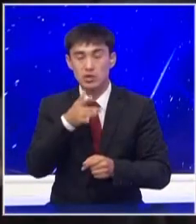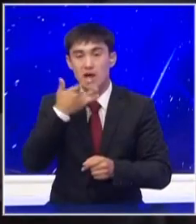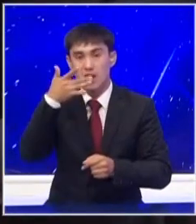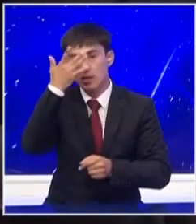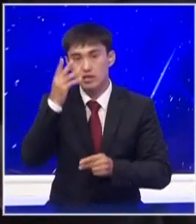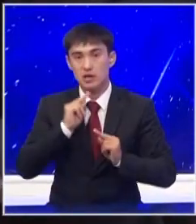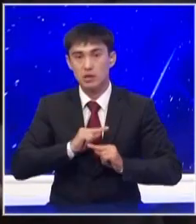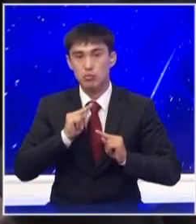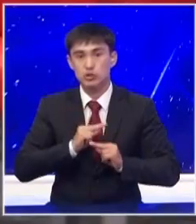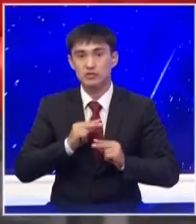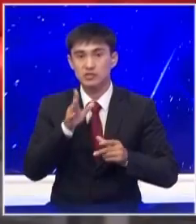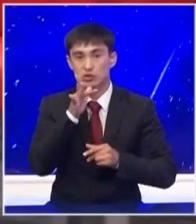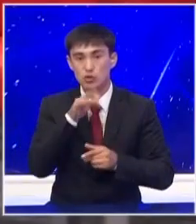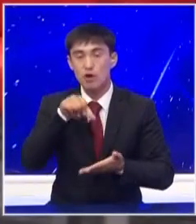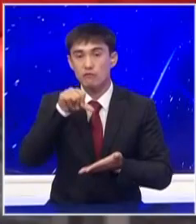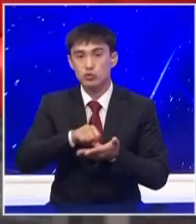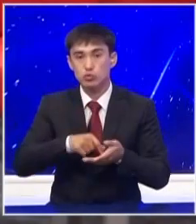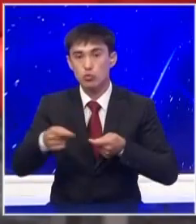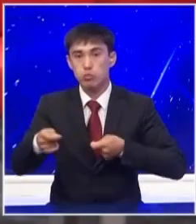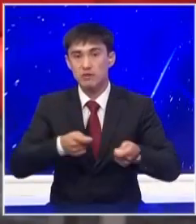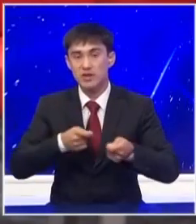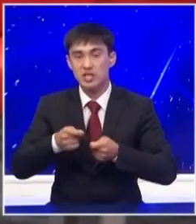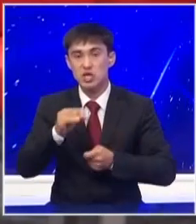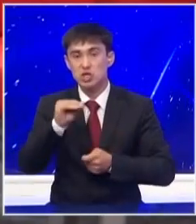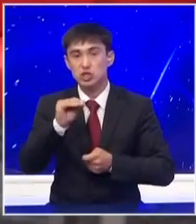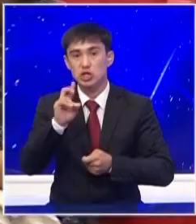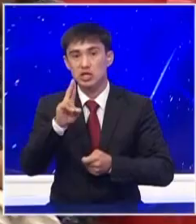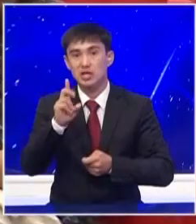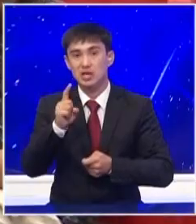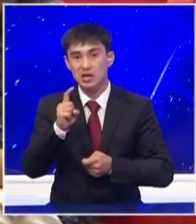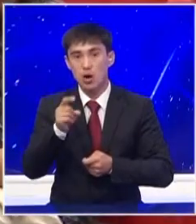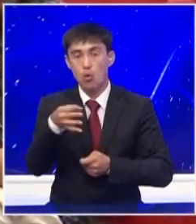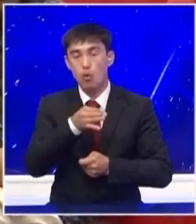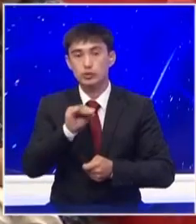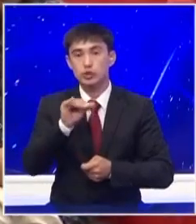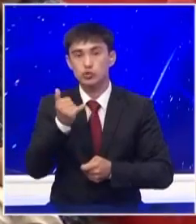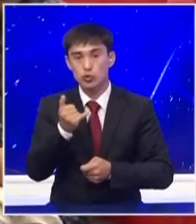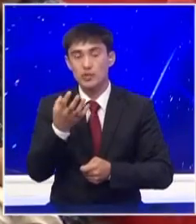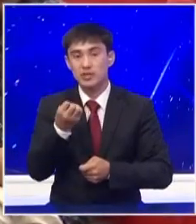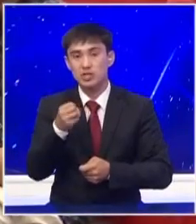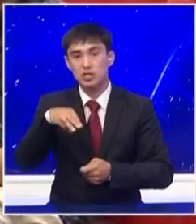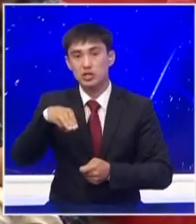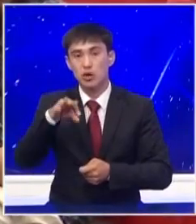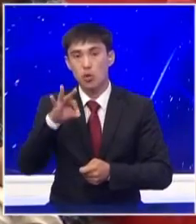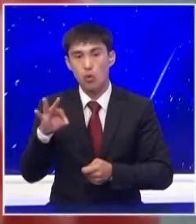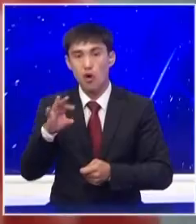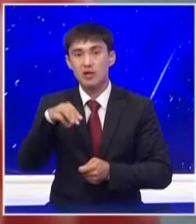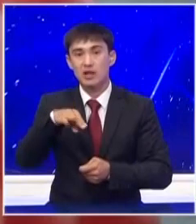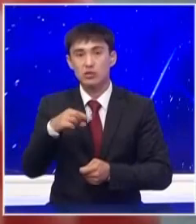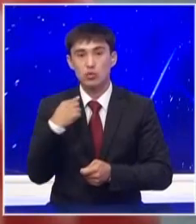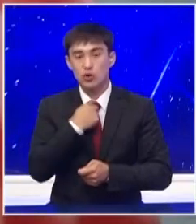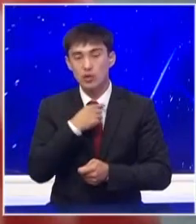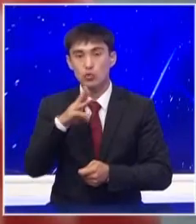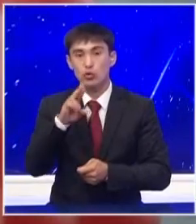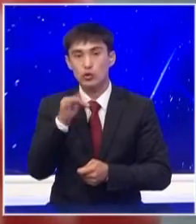период летнего рабочего сезона выступили Управление жилищно-коммунального хозяйства области ЖИТСУ, а также ТО «Талдыкурган